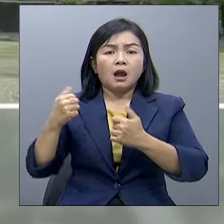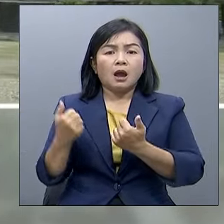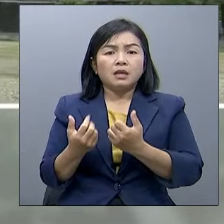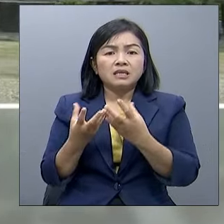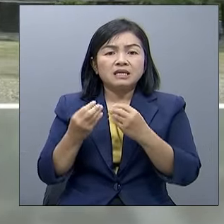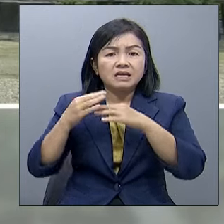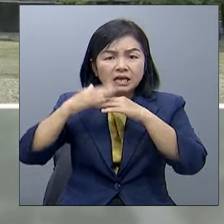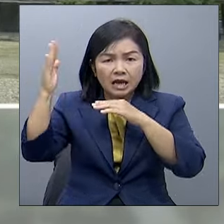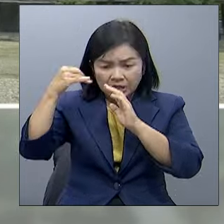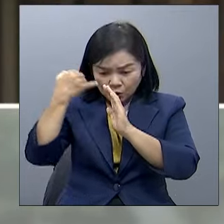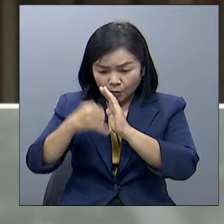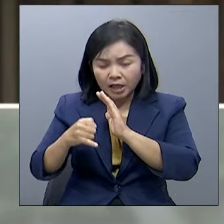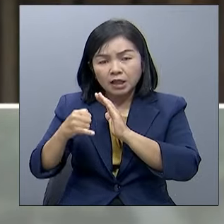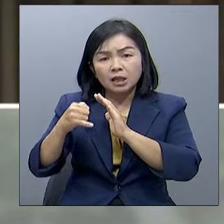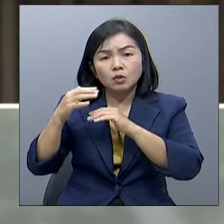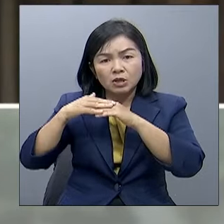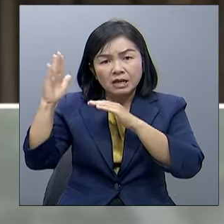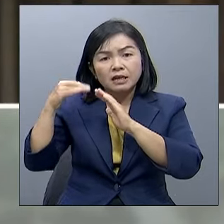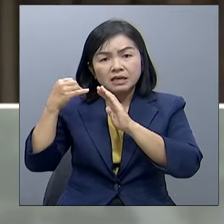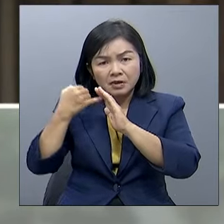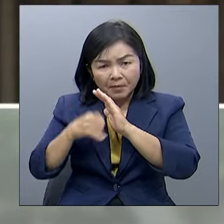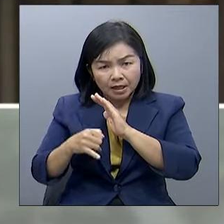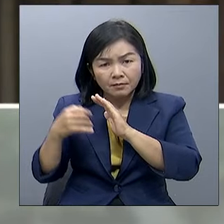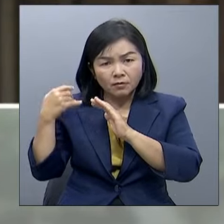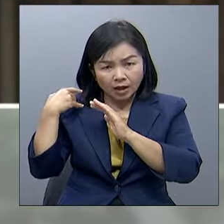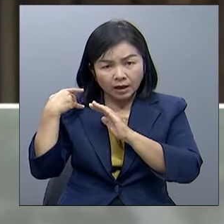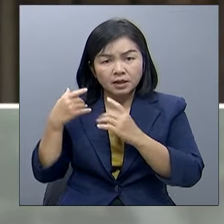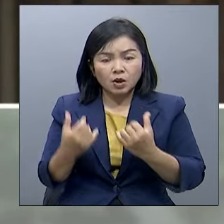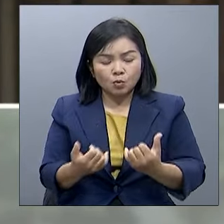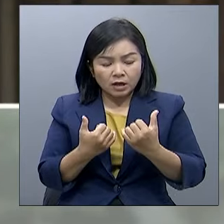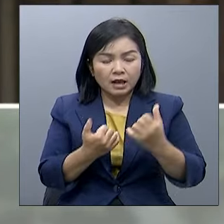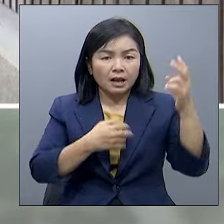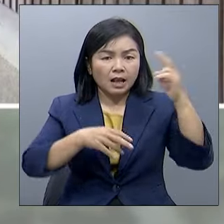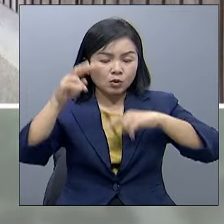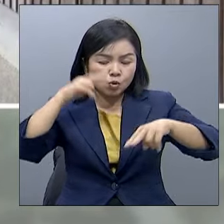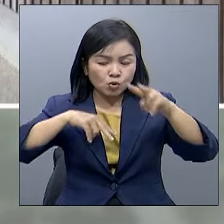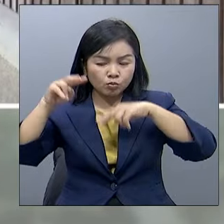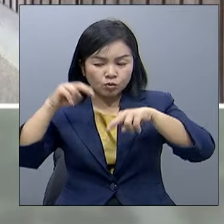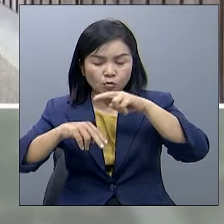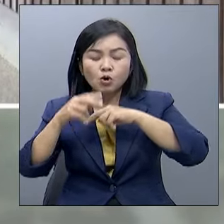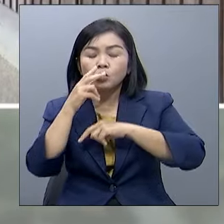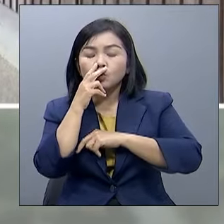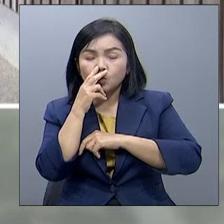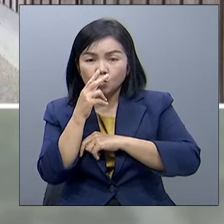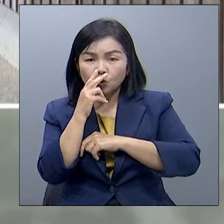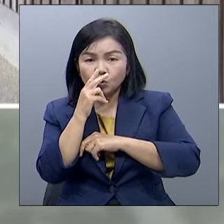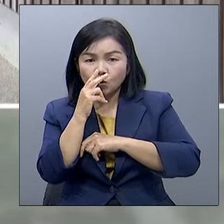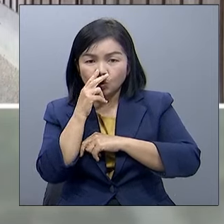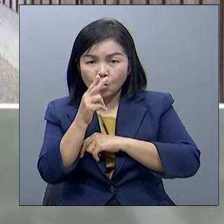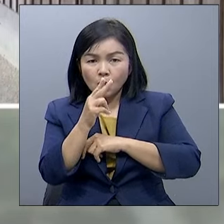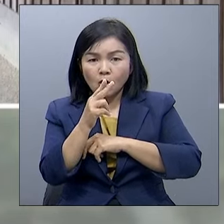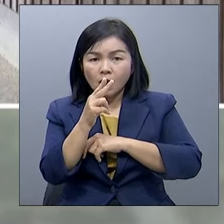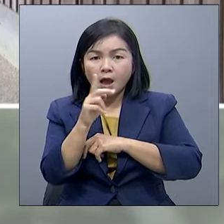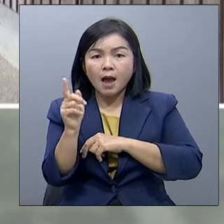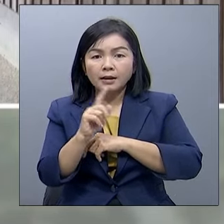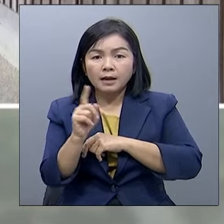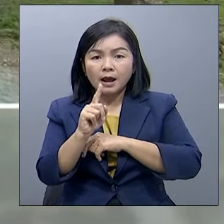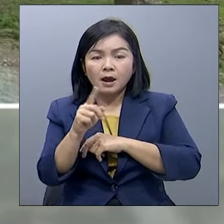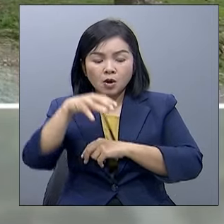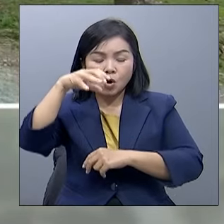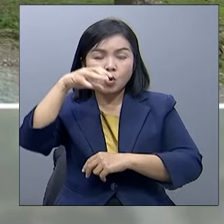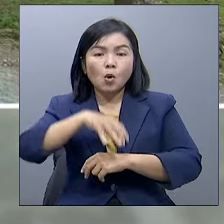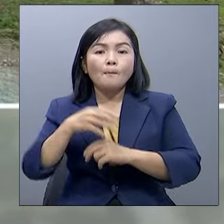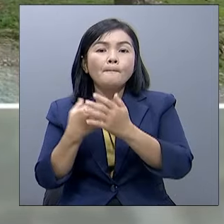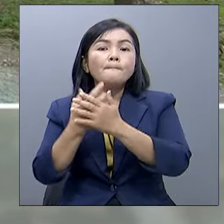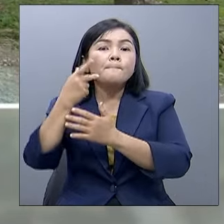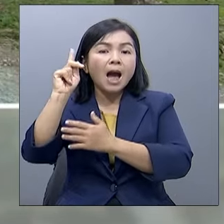นที่ผิดนะฮ ะ ทีนี้วันเนี้ยการตรวจสอบเนี่ยเราคงจะต้องหน่วยงานแรกก็คือต้องเป็นกรมป่าไ